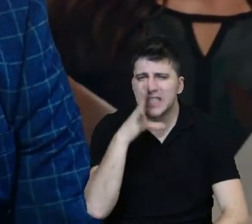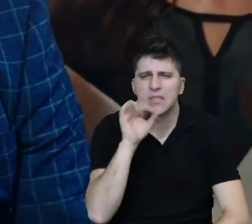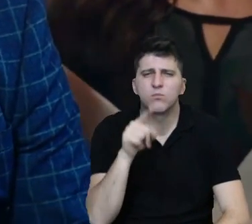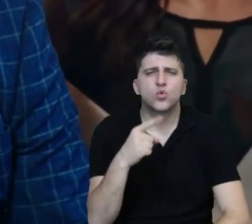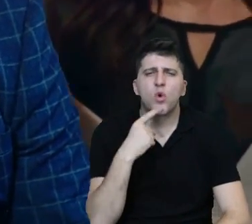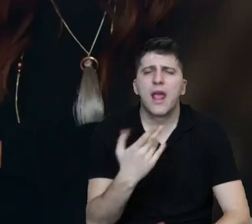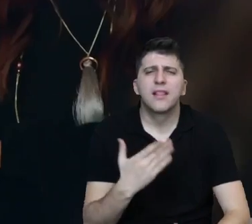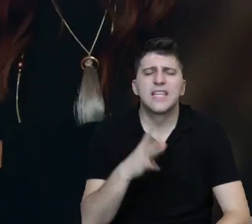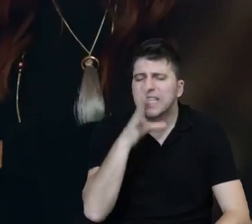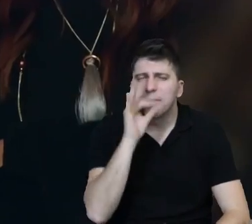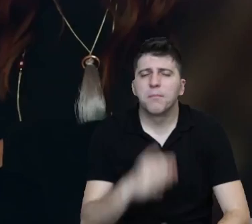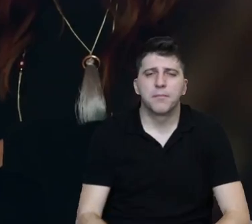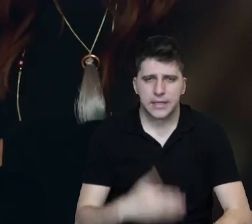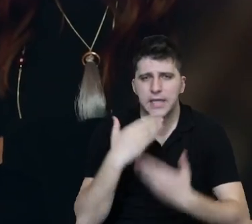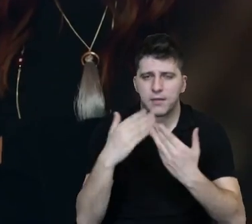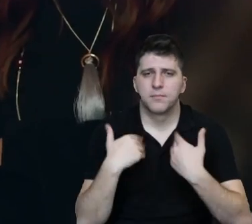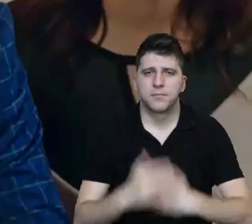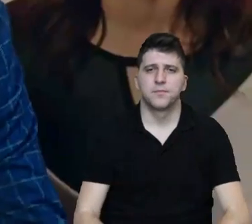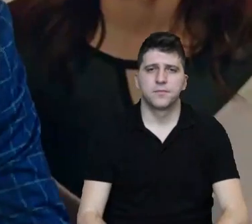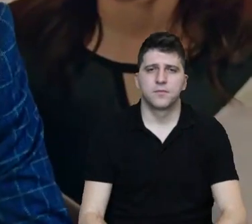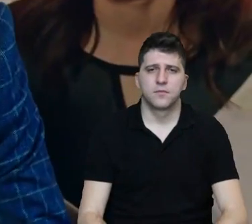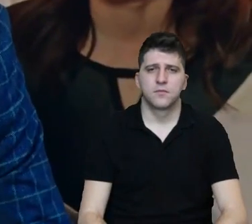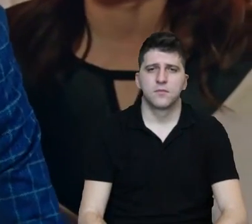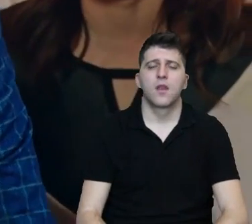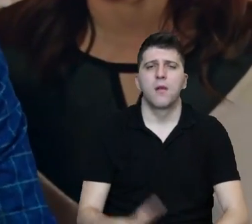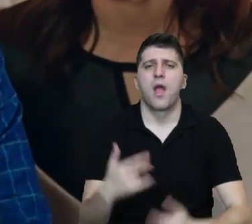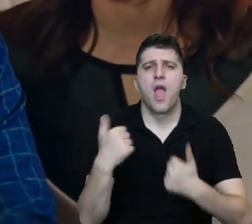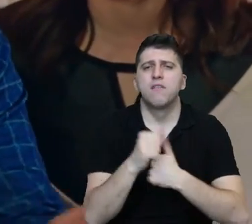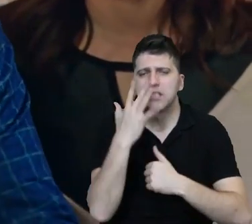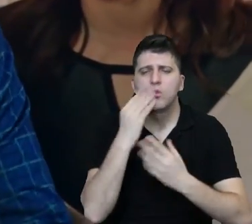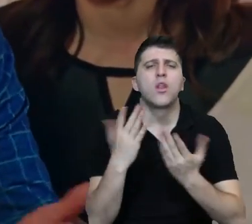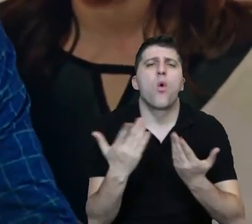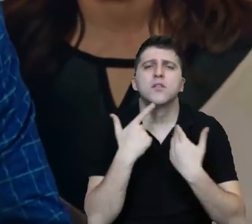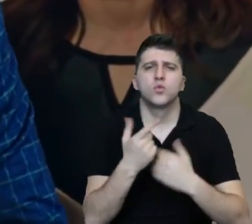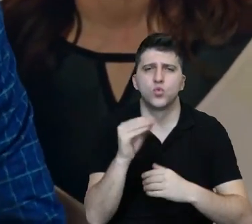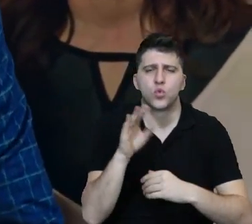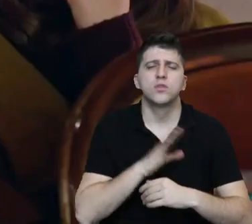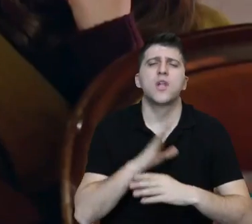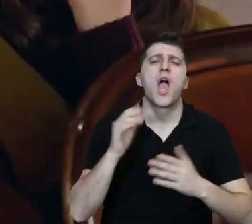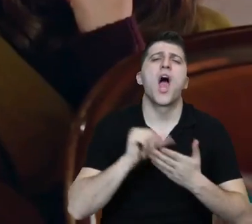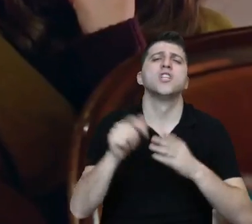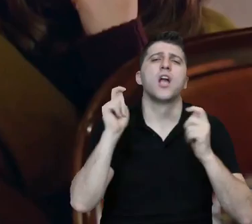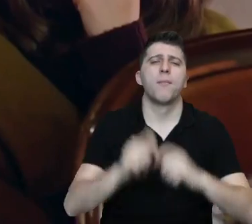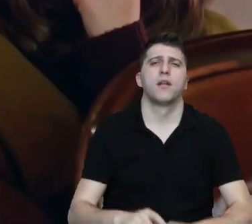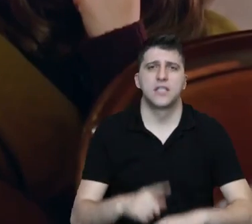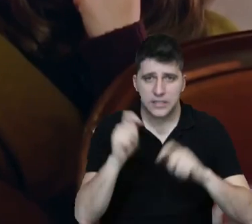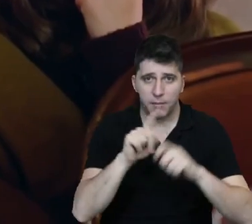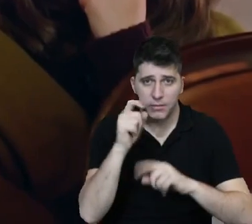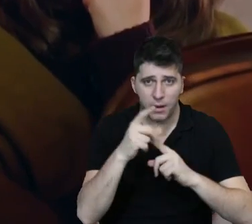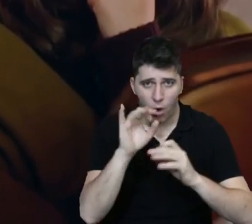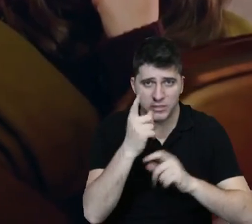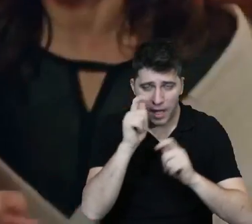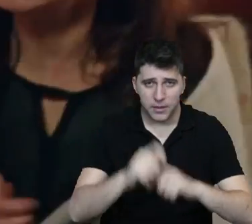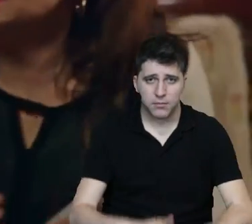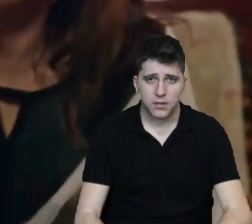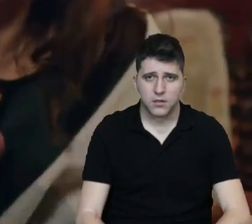bu münasebetsiz ya? Kim dedim. Hem öyle bile olsa ne olacak ki? İnsan çocuğu için her şeyi yapar. Ha? Yaptın mı? İbrahim öyle bir şey